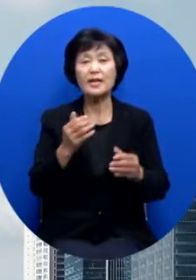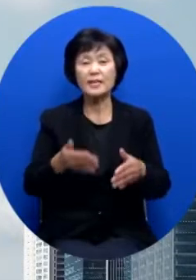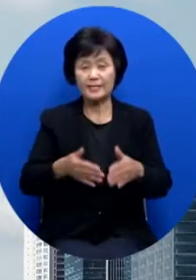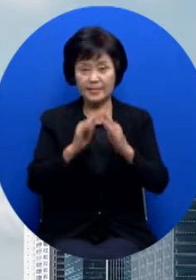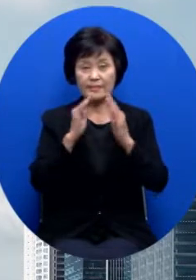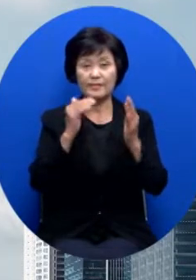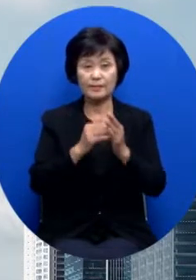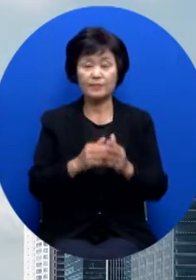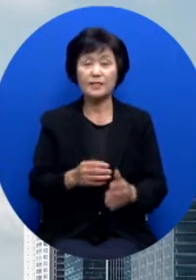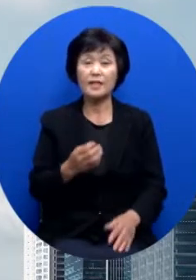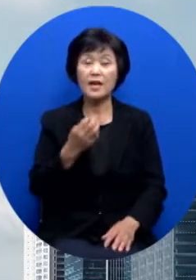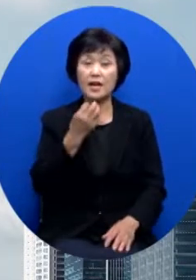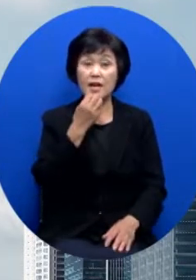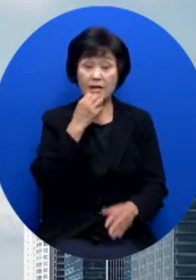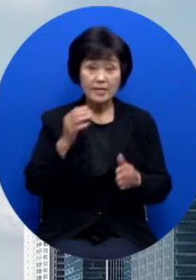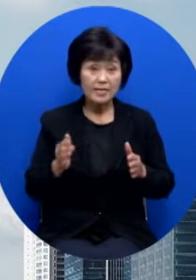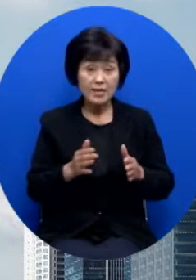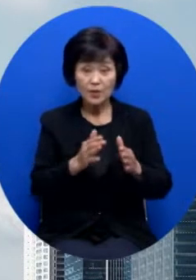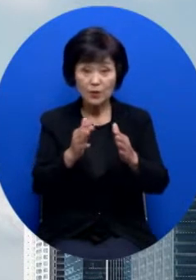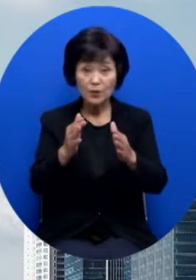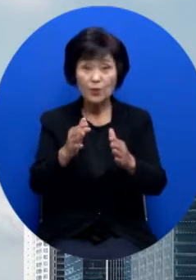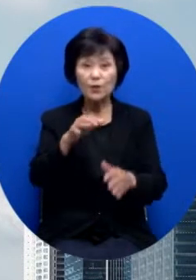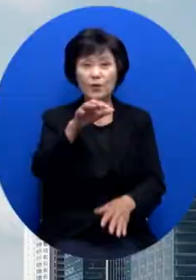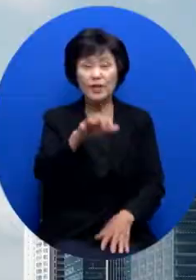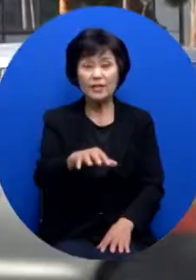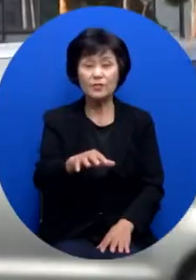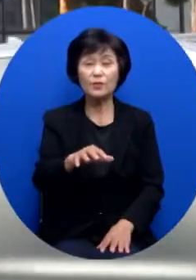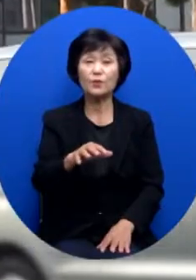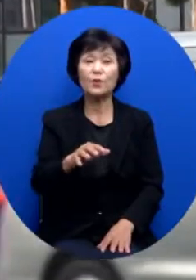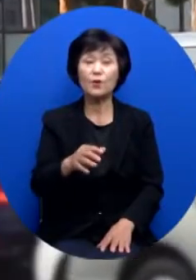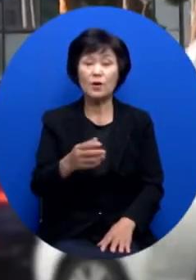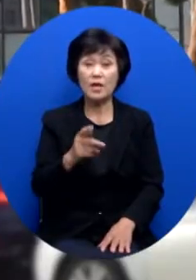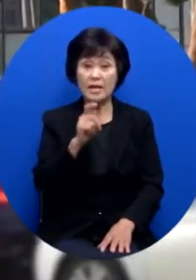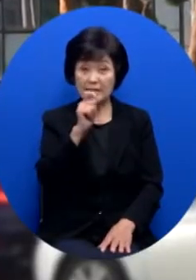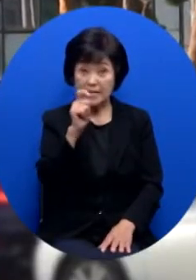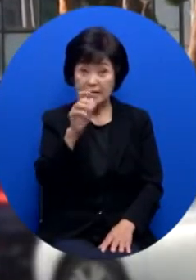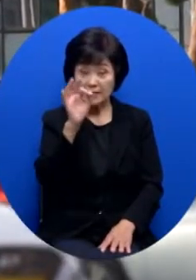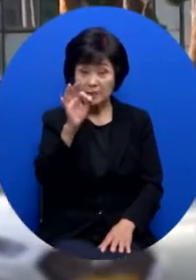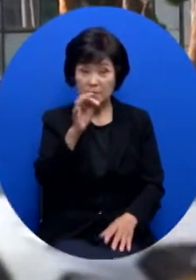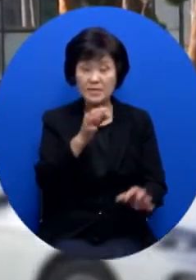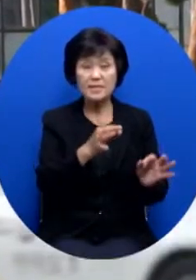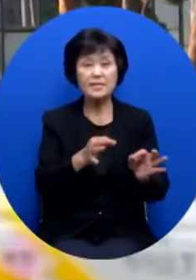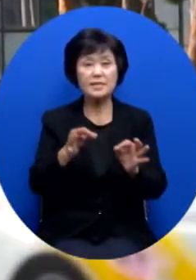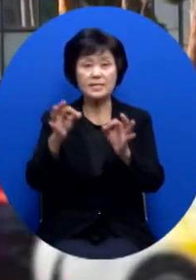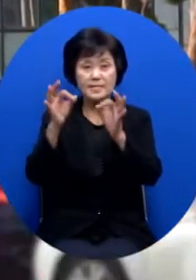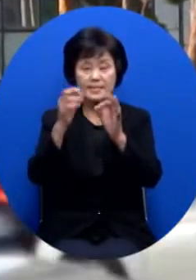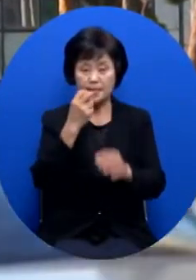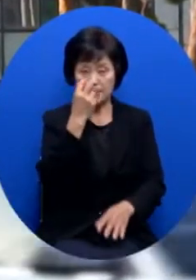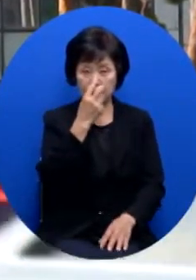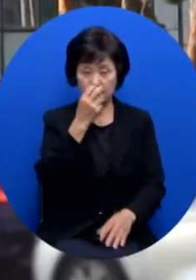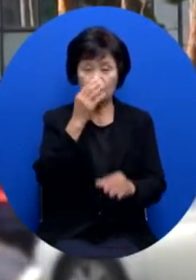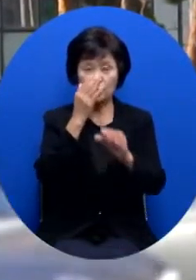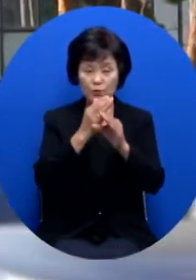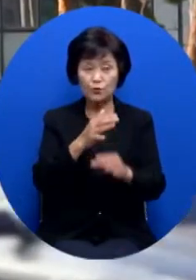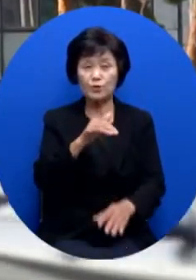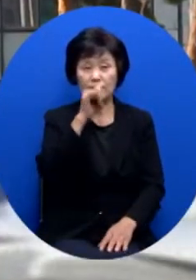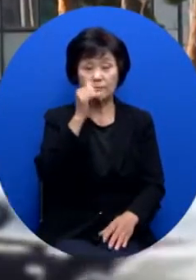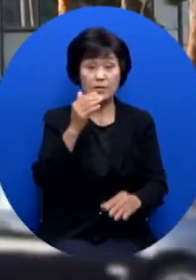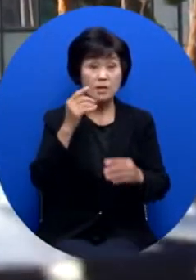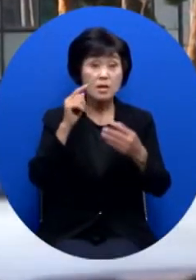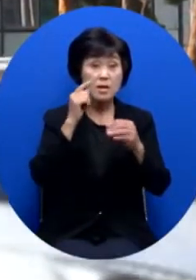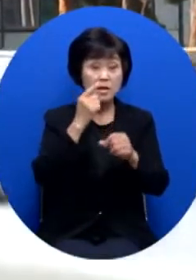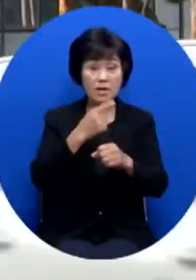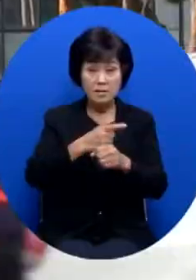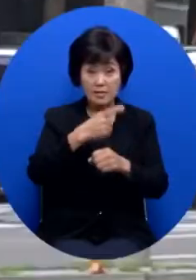경기도와 인천도 택시비 인상을 검토하고 있습니다. 경기도에 따르면 내년 초에 기본요금 인상을 위한 공청회